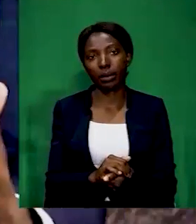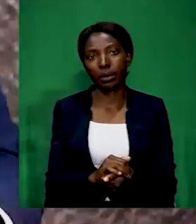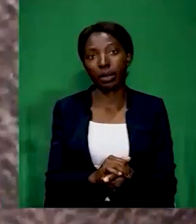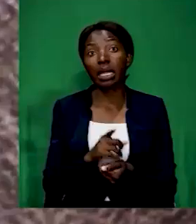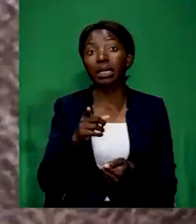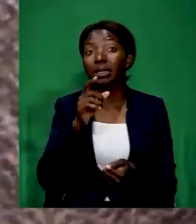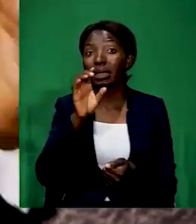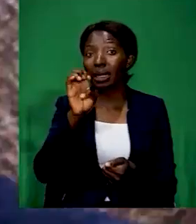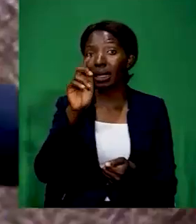Papo mizo pia nano misa shukandri.